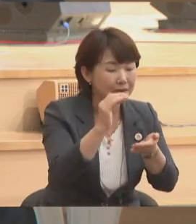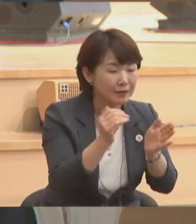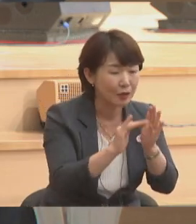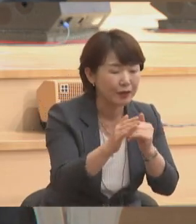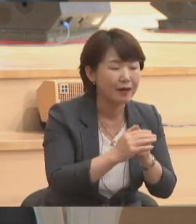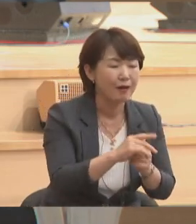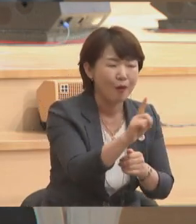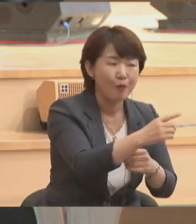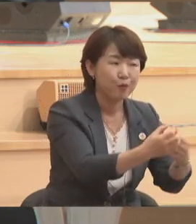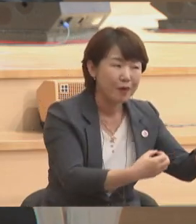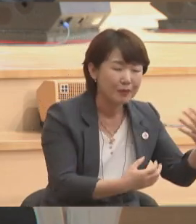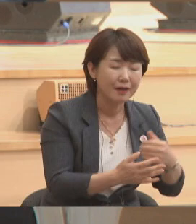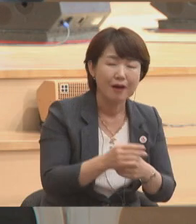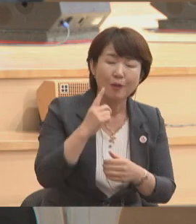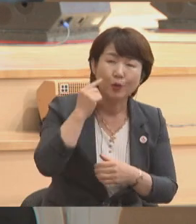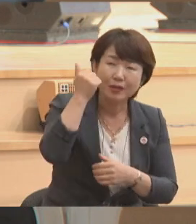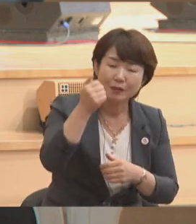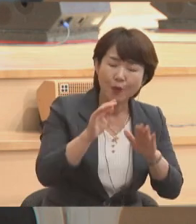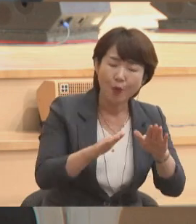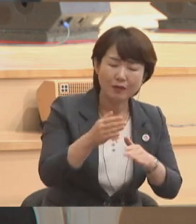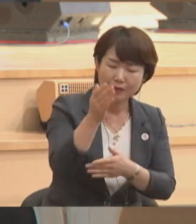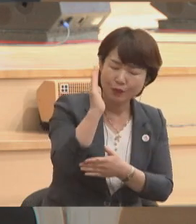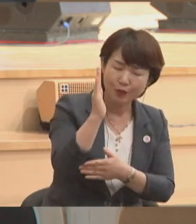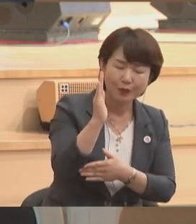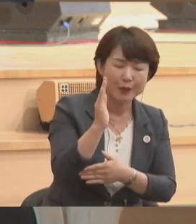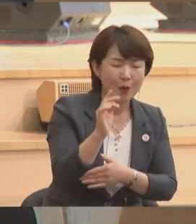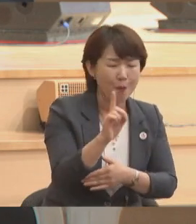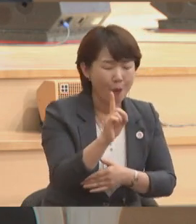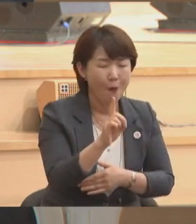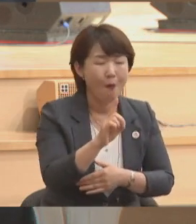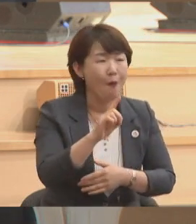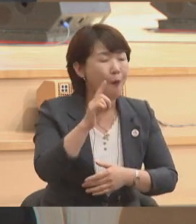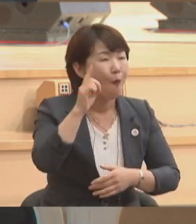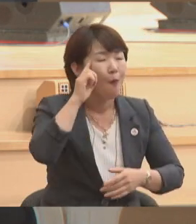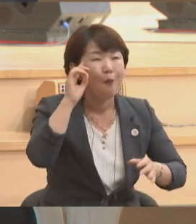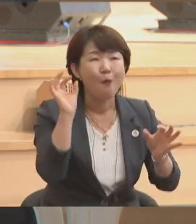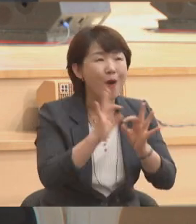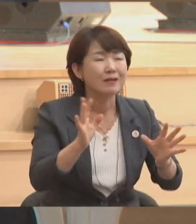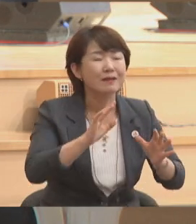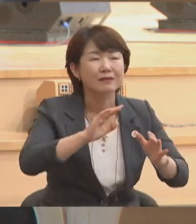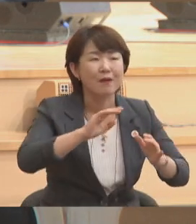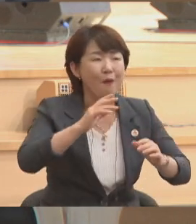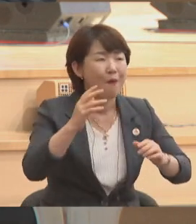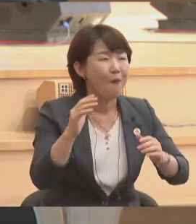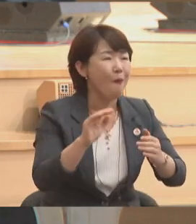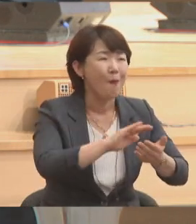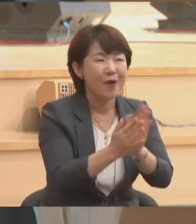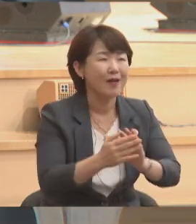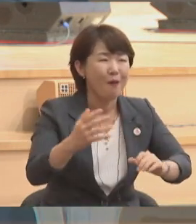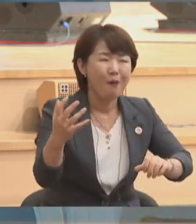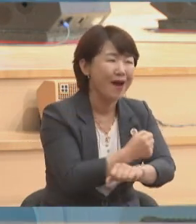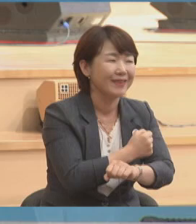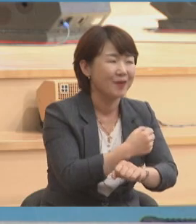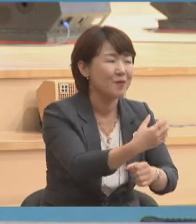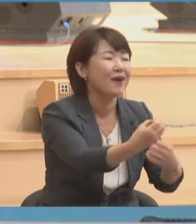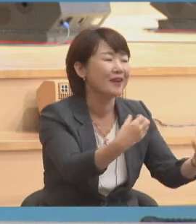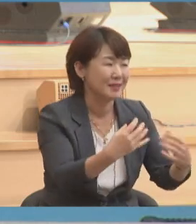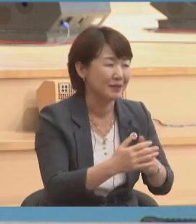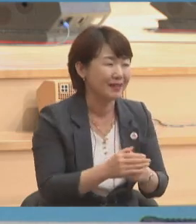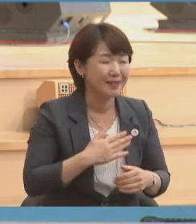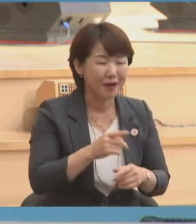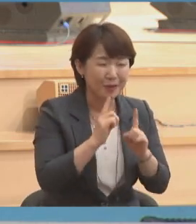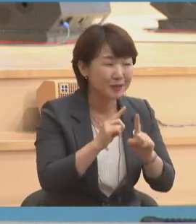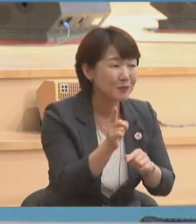오늘 설교는 정말 레디컬했습니다. 그렇게 말하는 거예요. 왜냐하면 제가 어떤